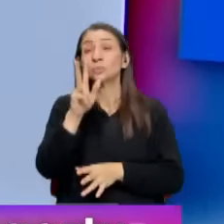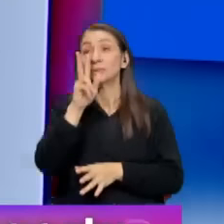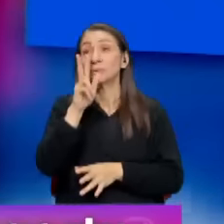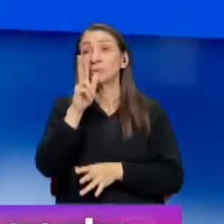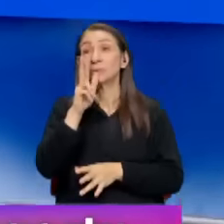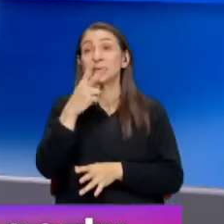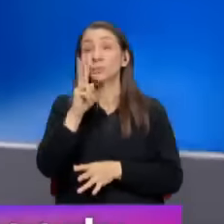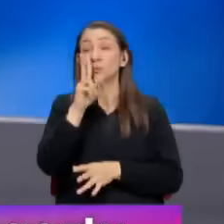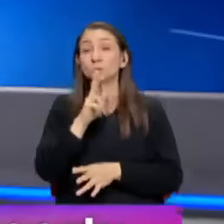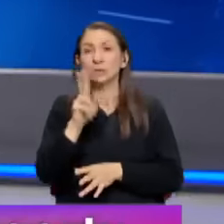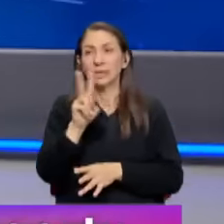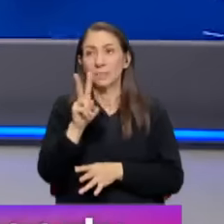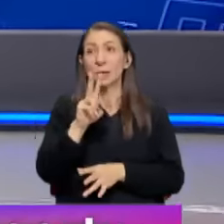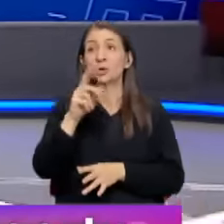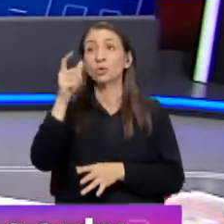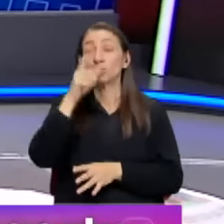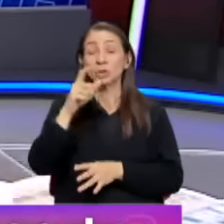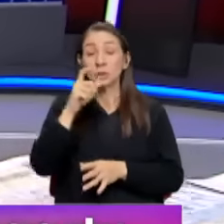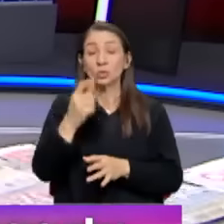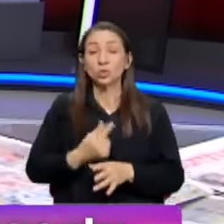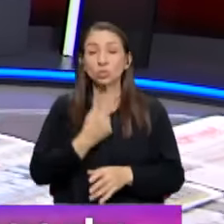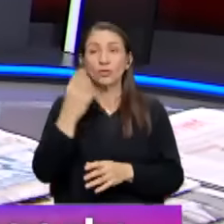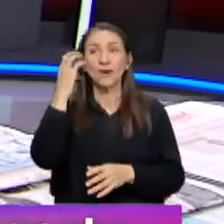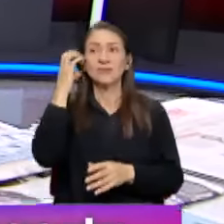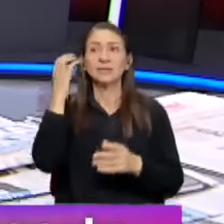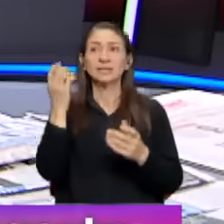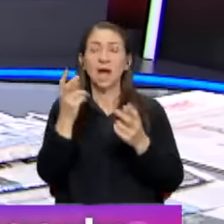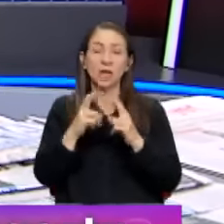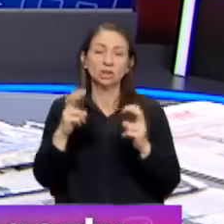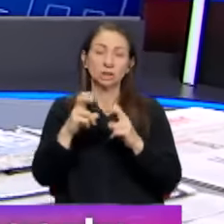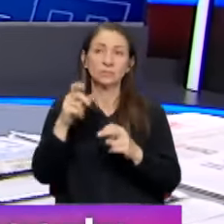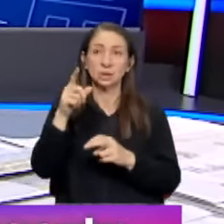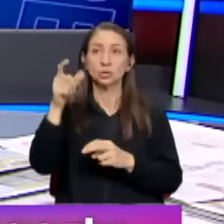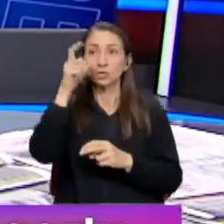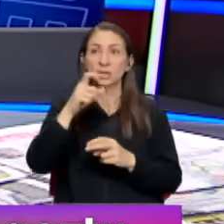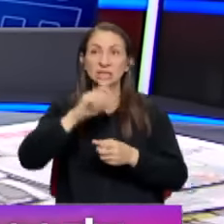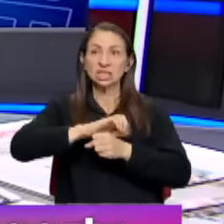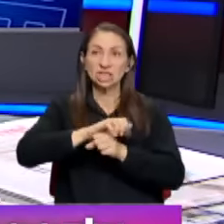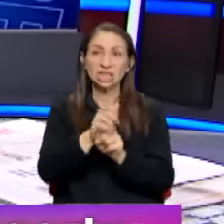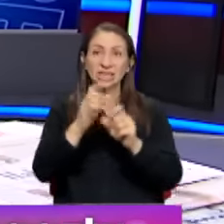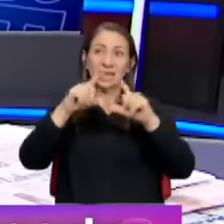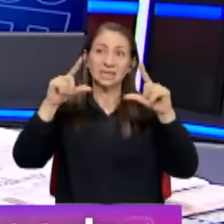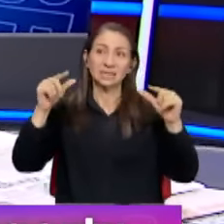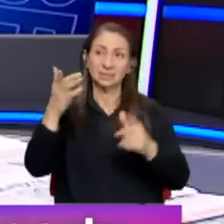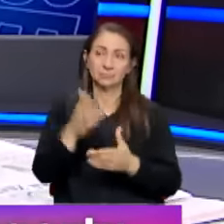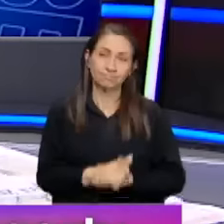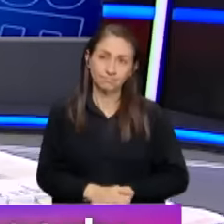2320. Türkiye'nin Umut Vakfı'nın çalışması işte Türkiye'nin şiddet haritası.